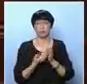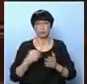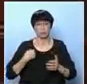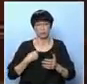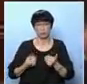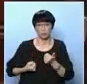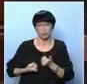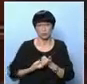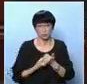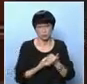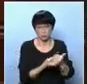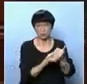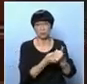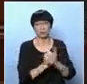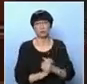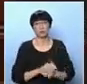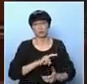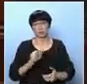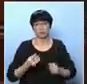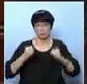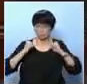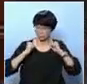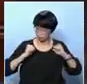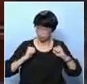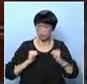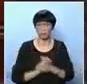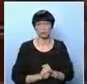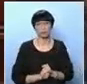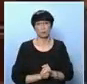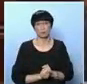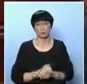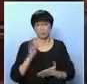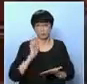動力。我一定會做得更有成就，更出色。